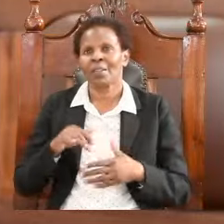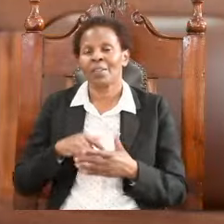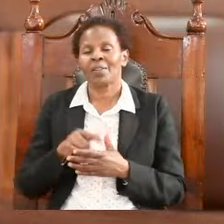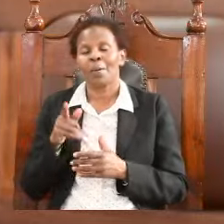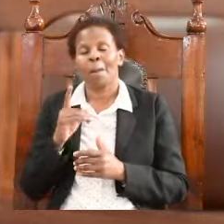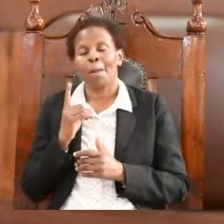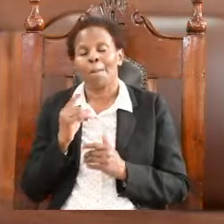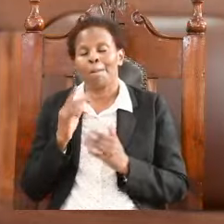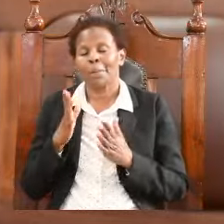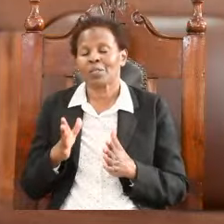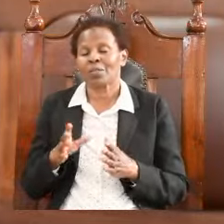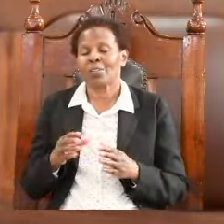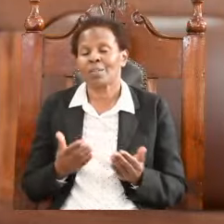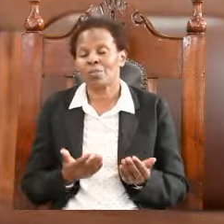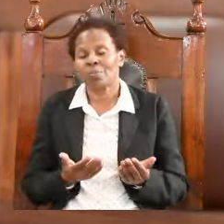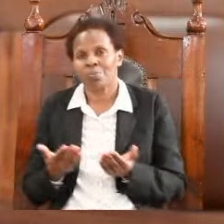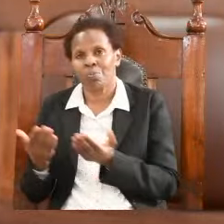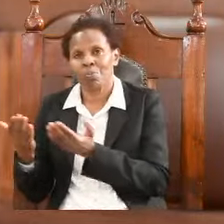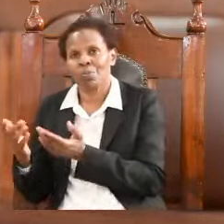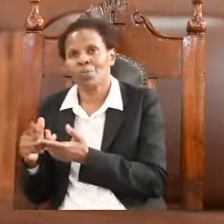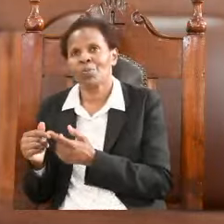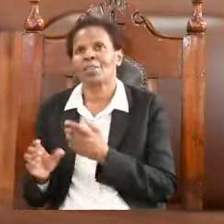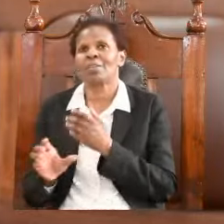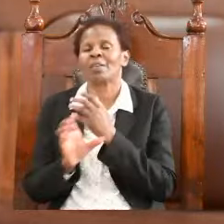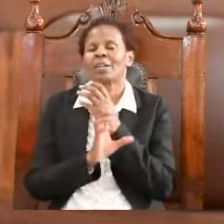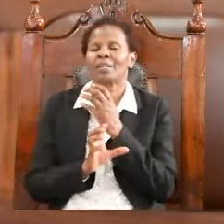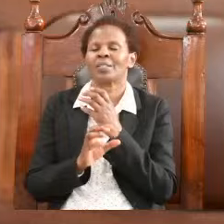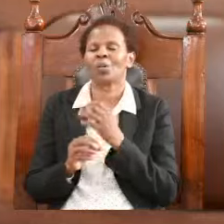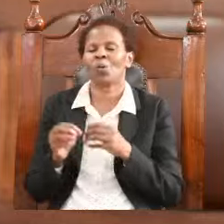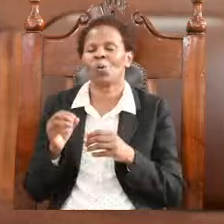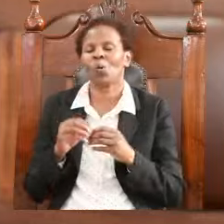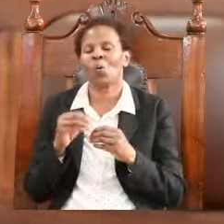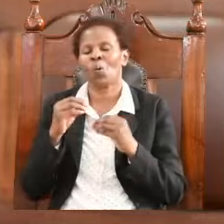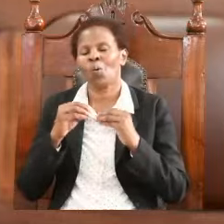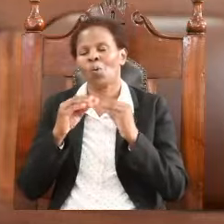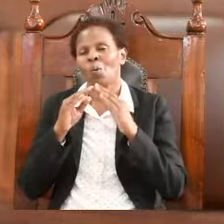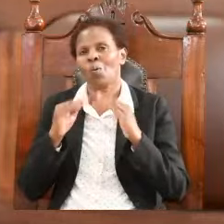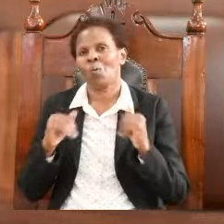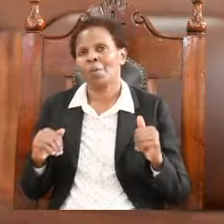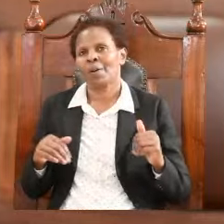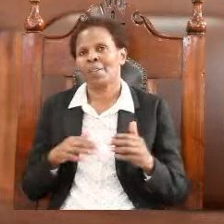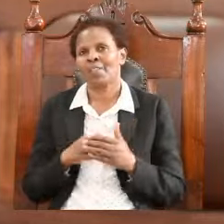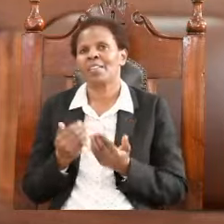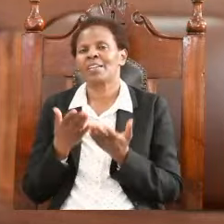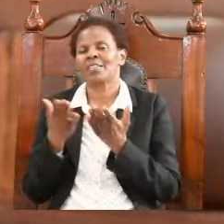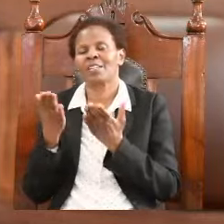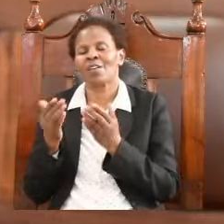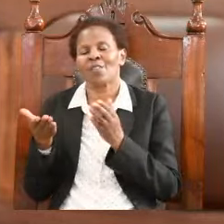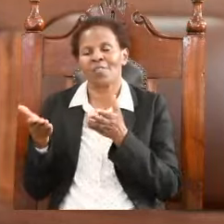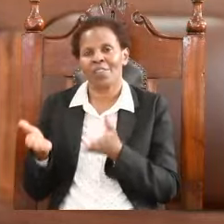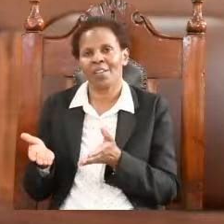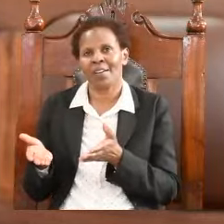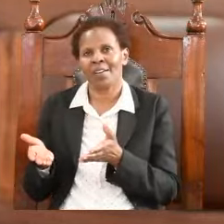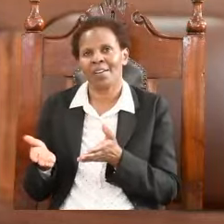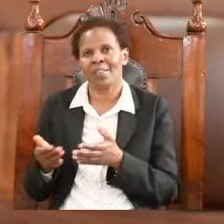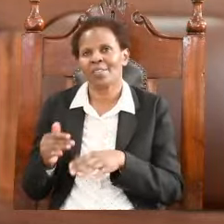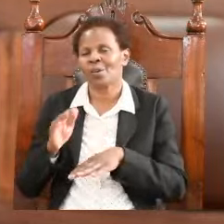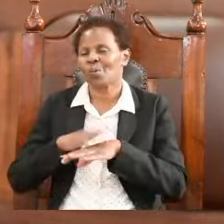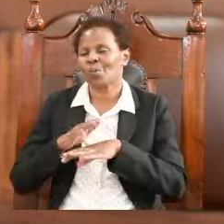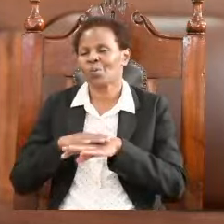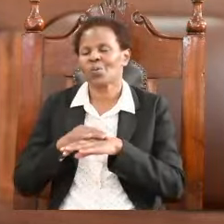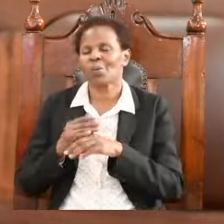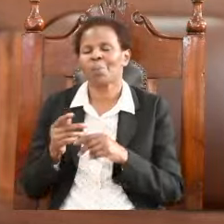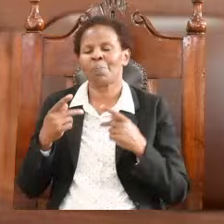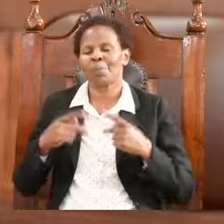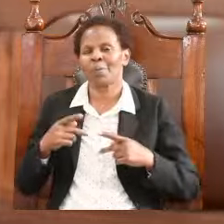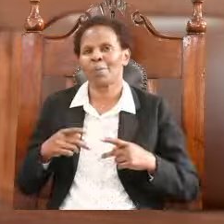moyaga makamutwara kwao mecie nigetha ucio athie agatungate acio ega nio moyagwo uguo